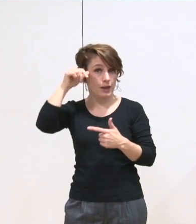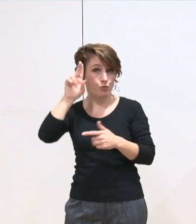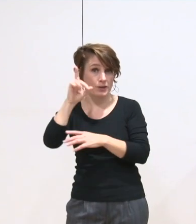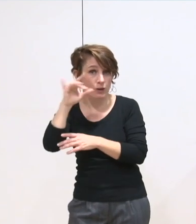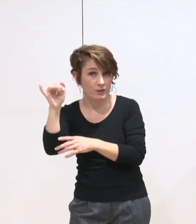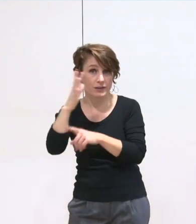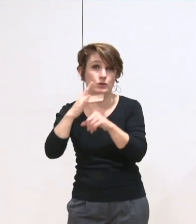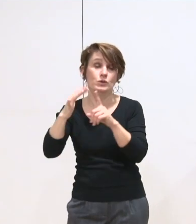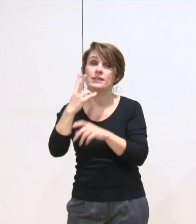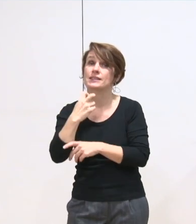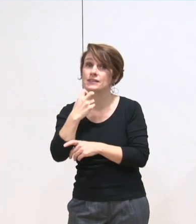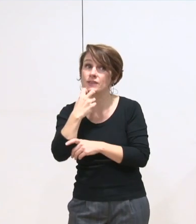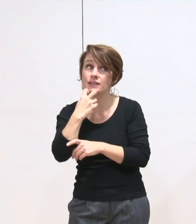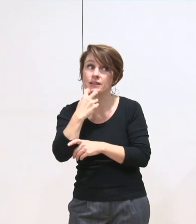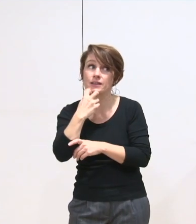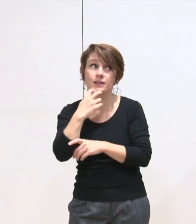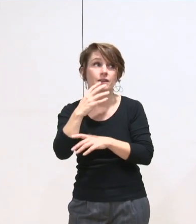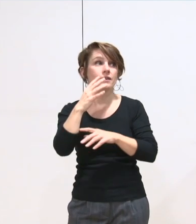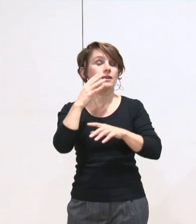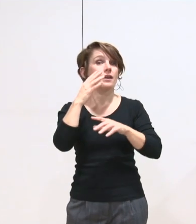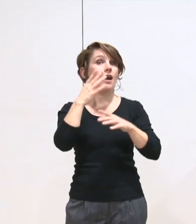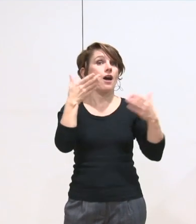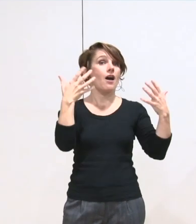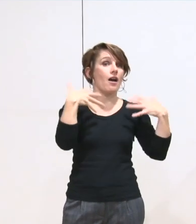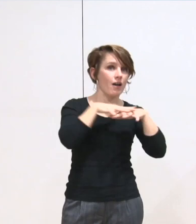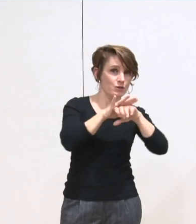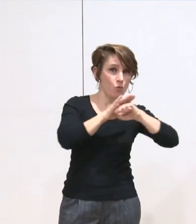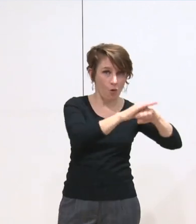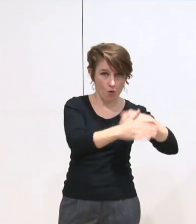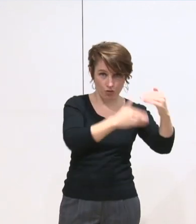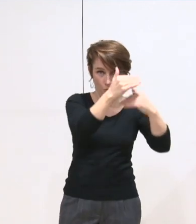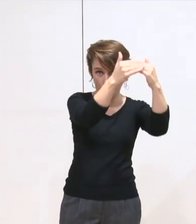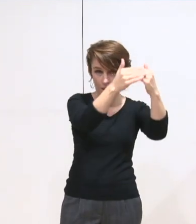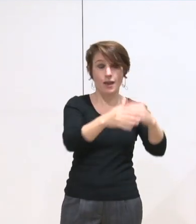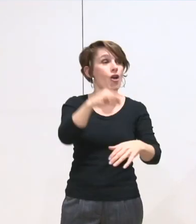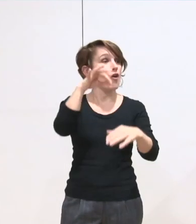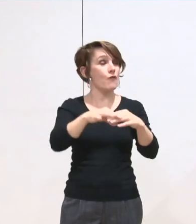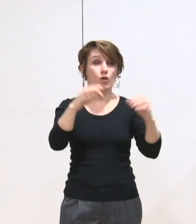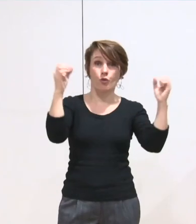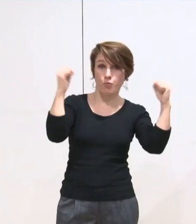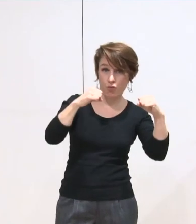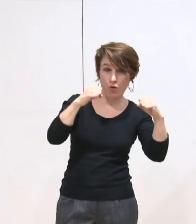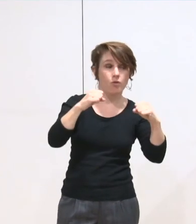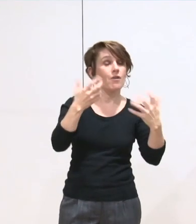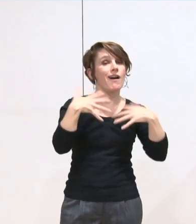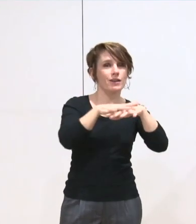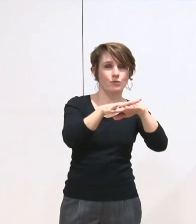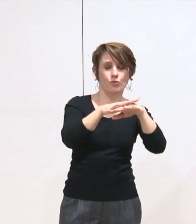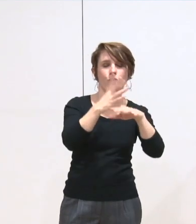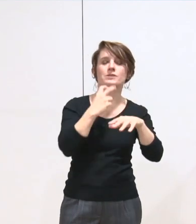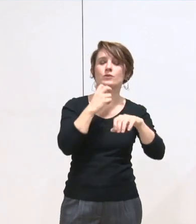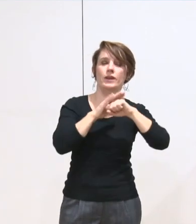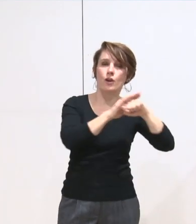Société Civile, le Rassemblement de Gauche et de Progrès, et qui vote pour le Rassemblement Citoyen de la Gauche